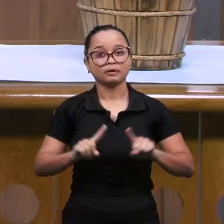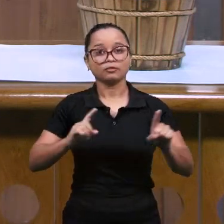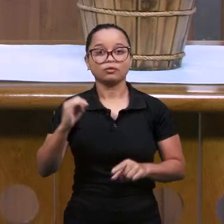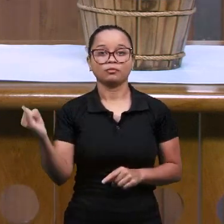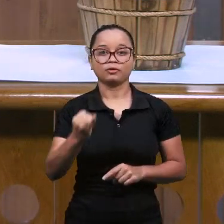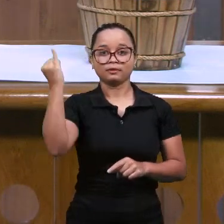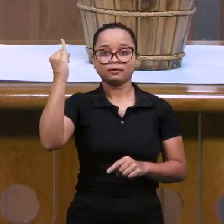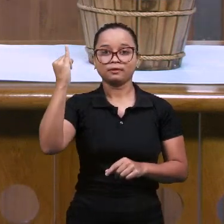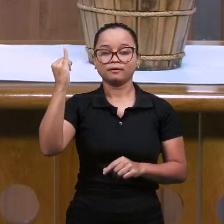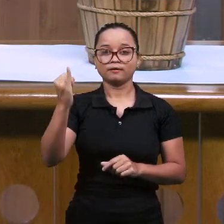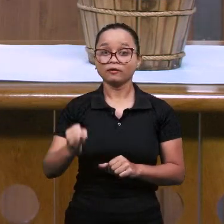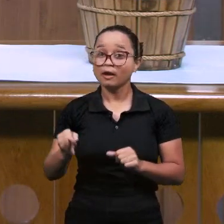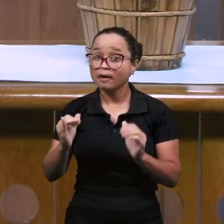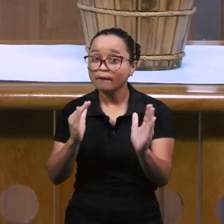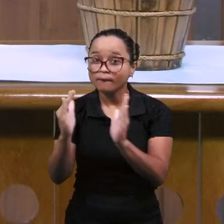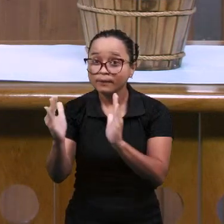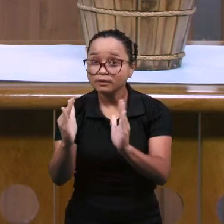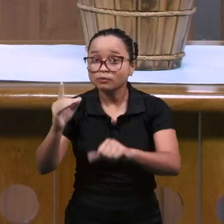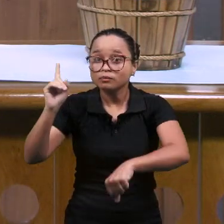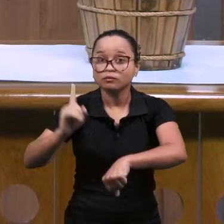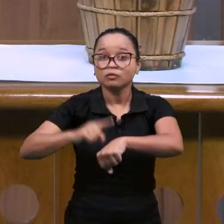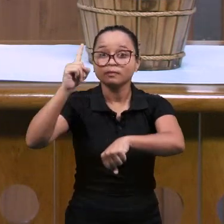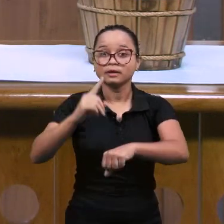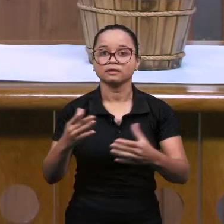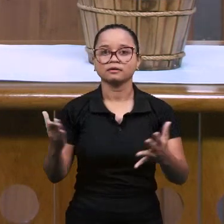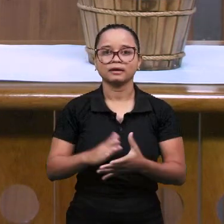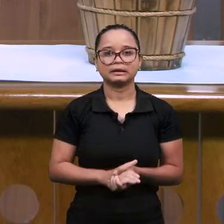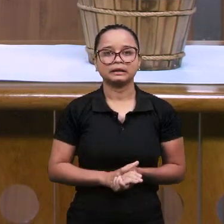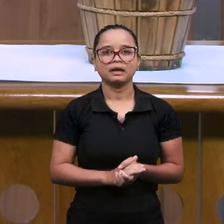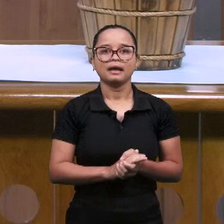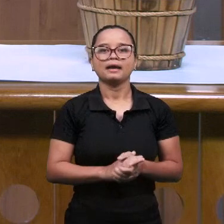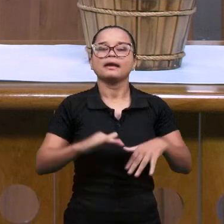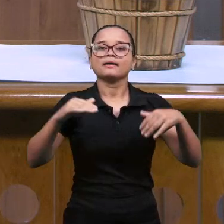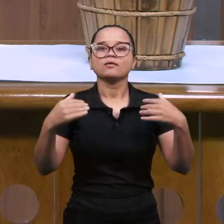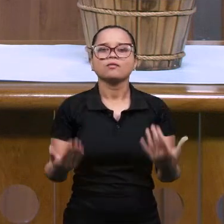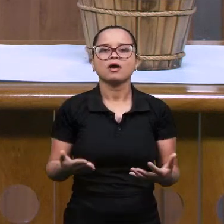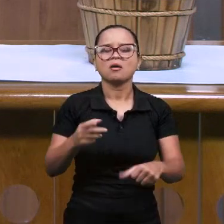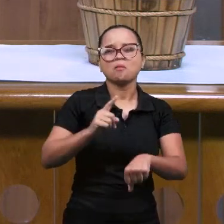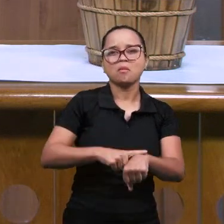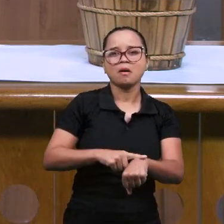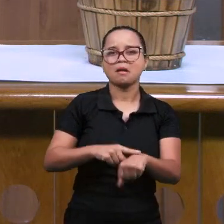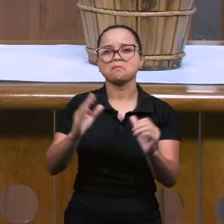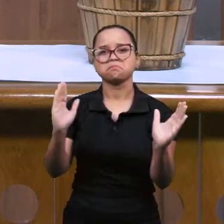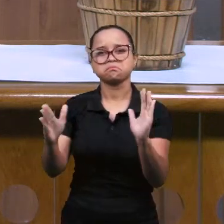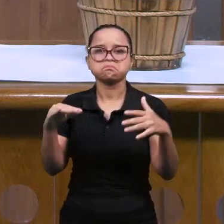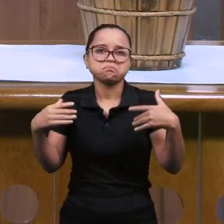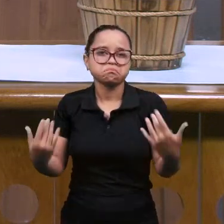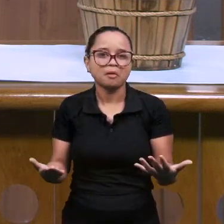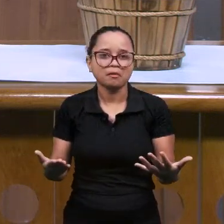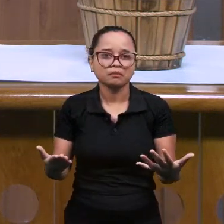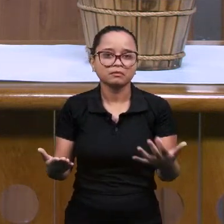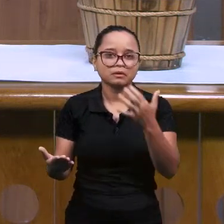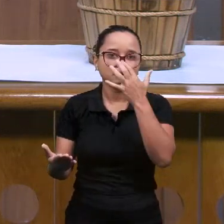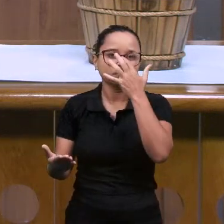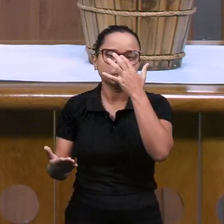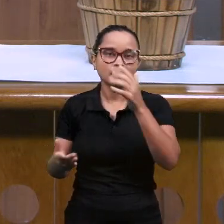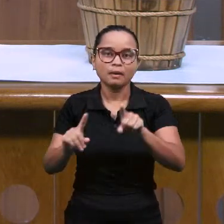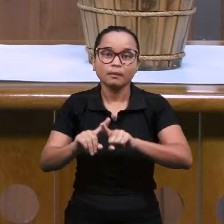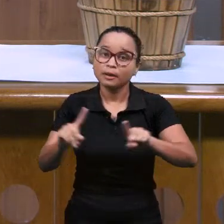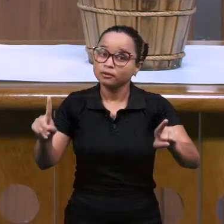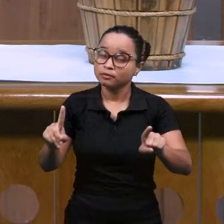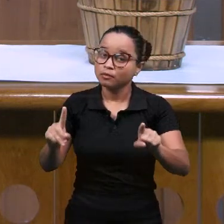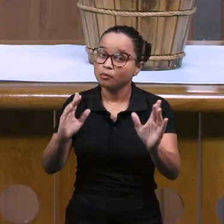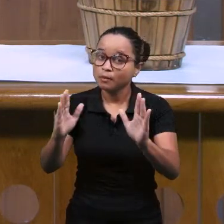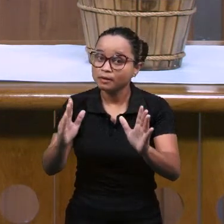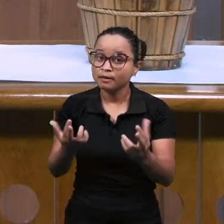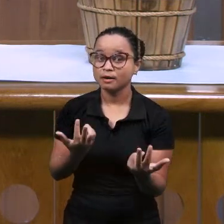moment. Si le moment, c'est de A, B, C, c'est une chose. Mais le même moment sera pour tous. C'est un